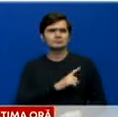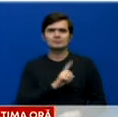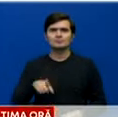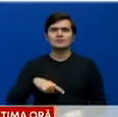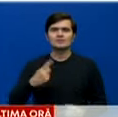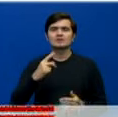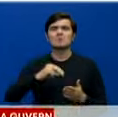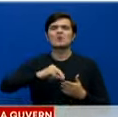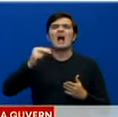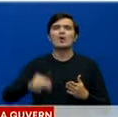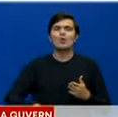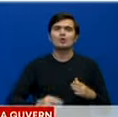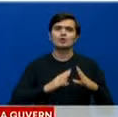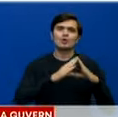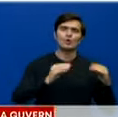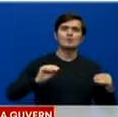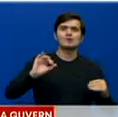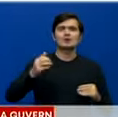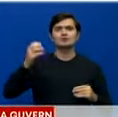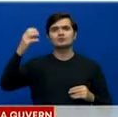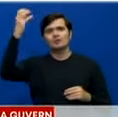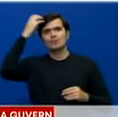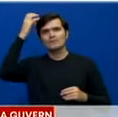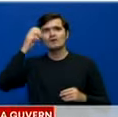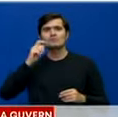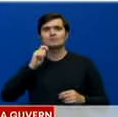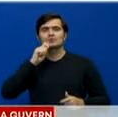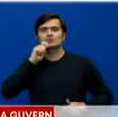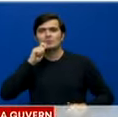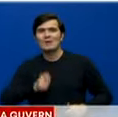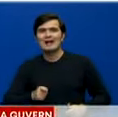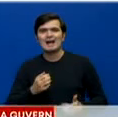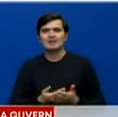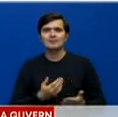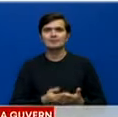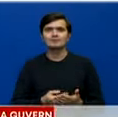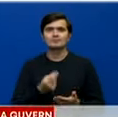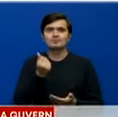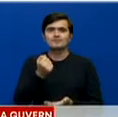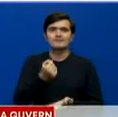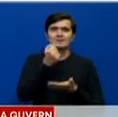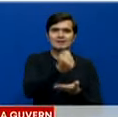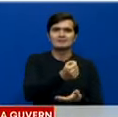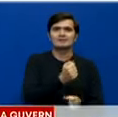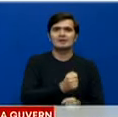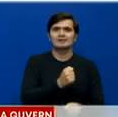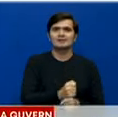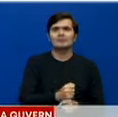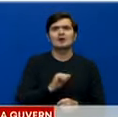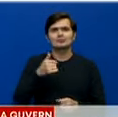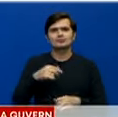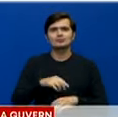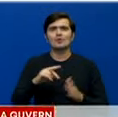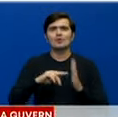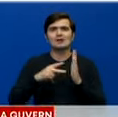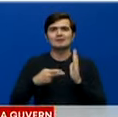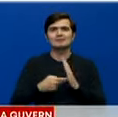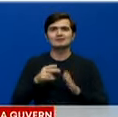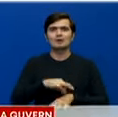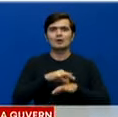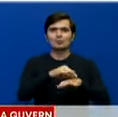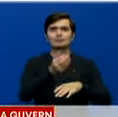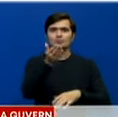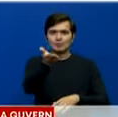între partea română și Guvernul de la Budapesta pentru aceste finanțări care se fac. Inclusiv organizația condusă de dumneavoastră a